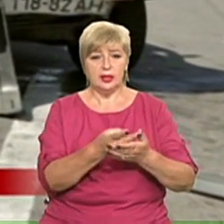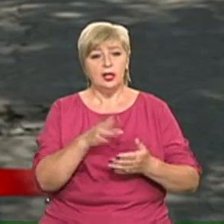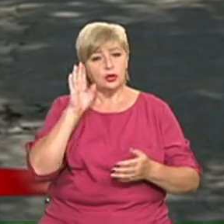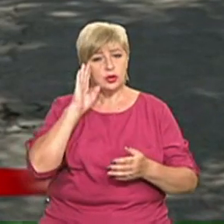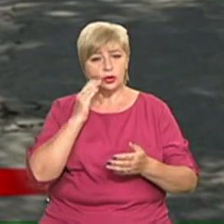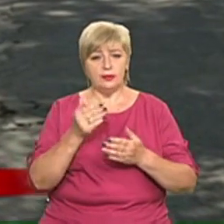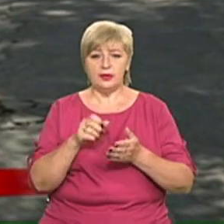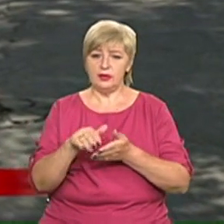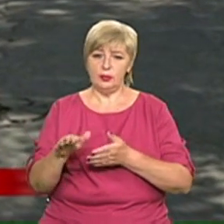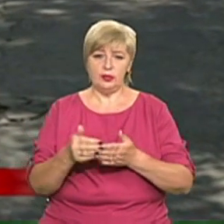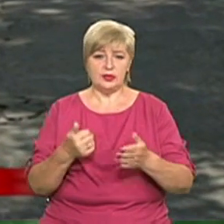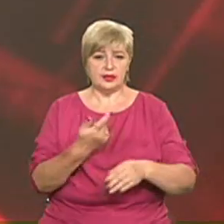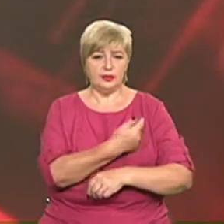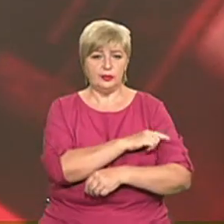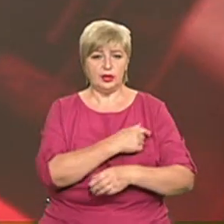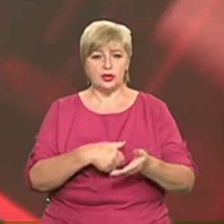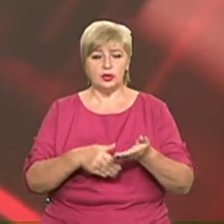допомоги відмовився.